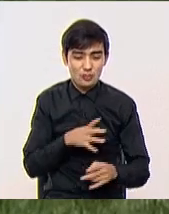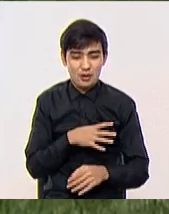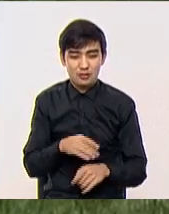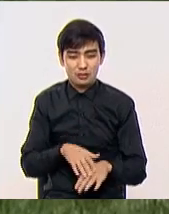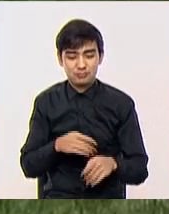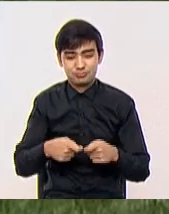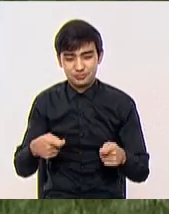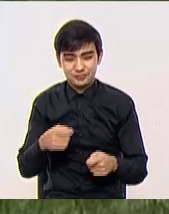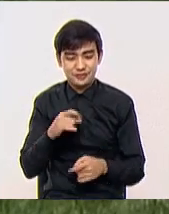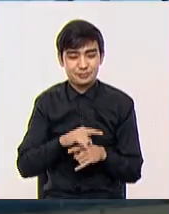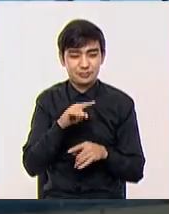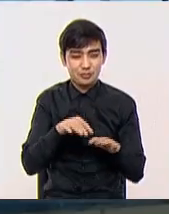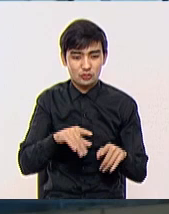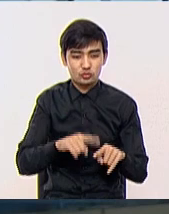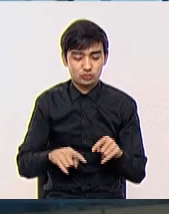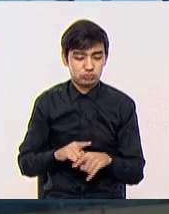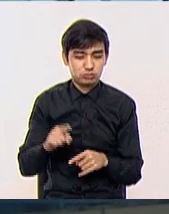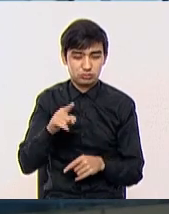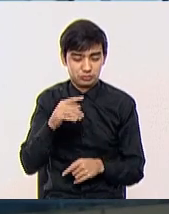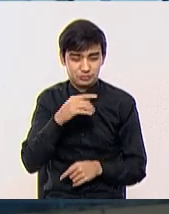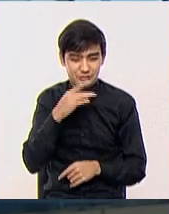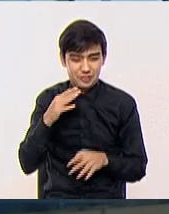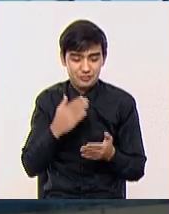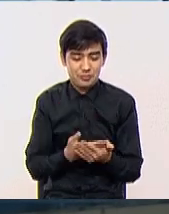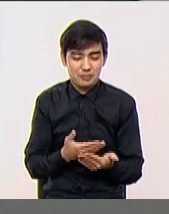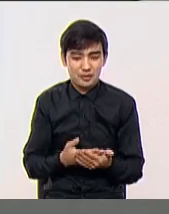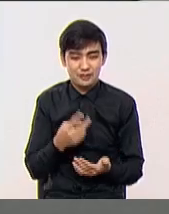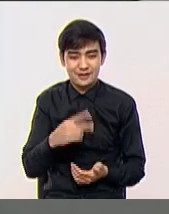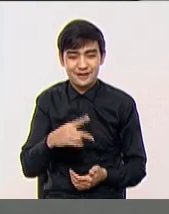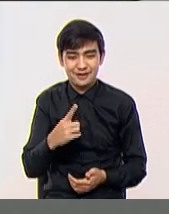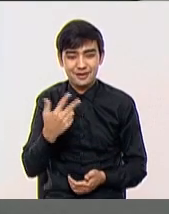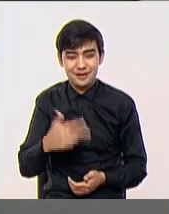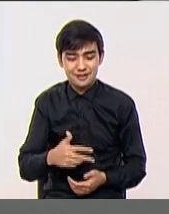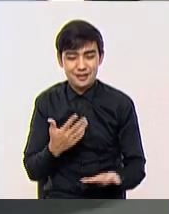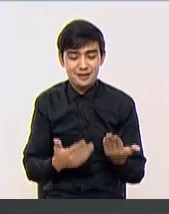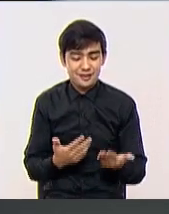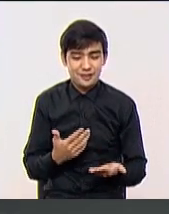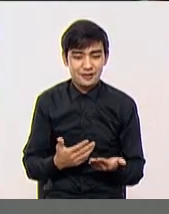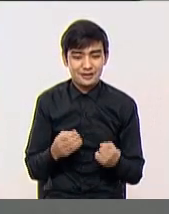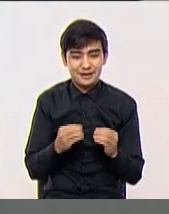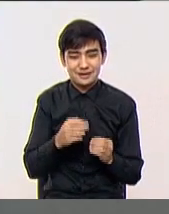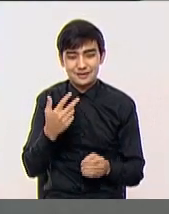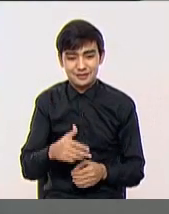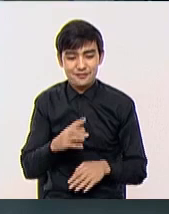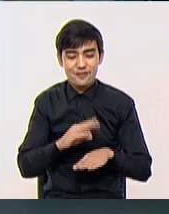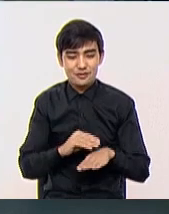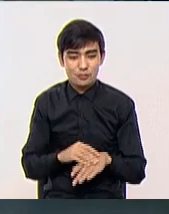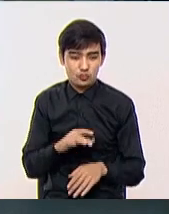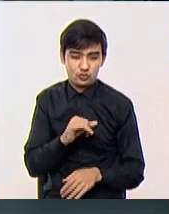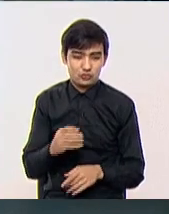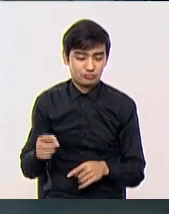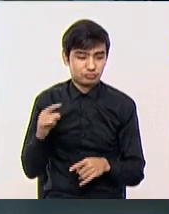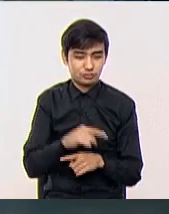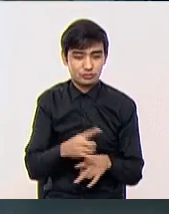сообщили в аэропорту, самолет уже вылетел, он в воздухе, и примерно в 21:30 или в 10:30 вечера должен уже